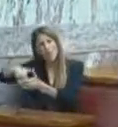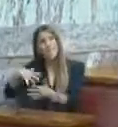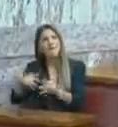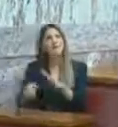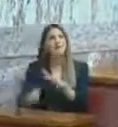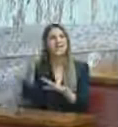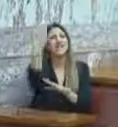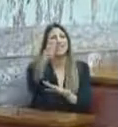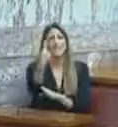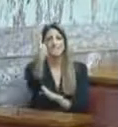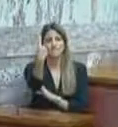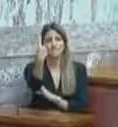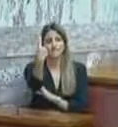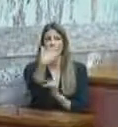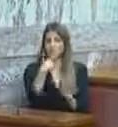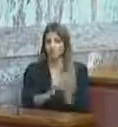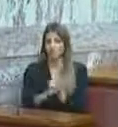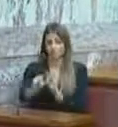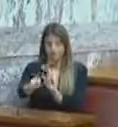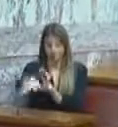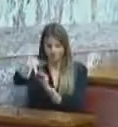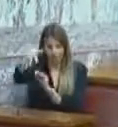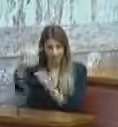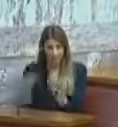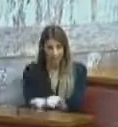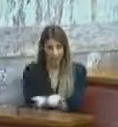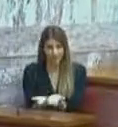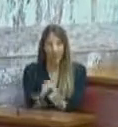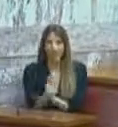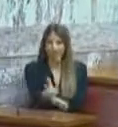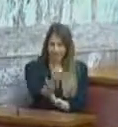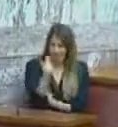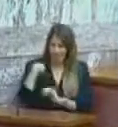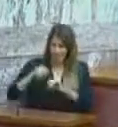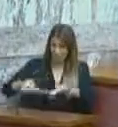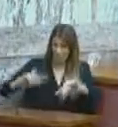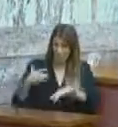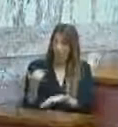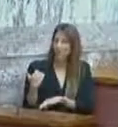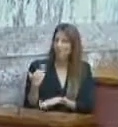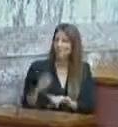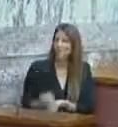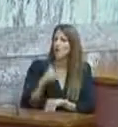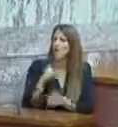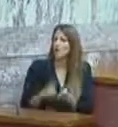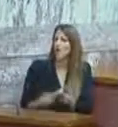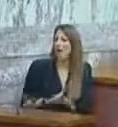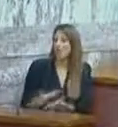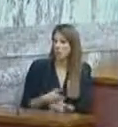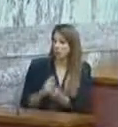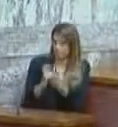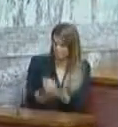νομιμοποίηση, θα μα την έστελνε στη Βουλή? Μας έστειλε ποτέ στη Βουλή ερώτημα για την νομιμοποίηση εσόδων από